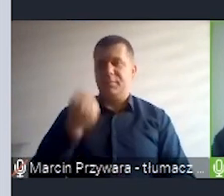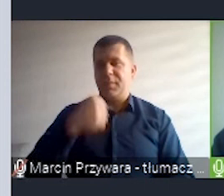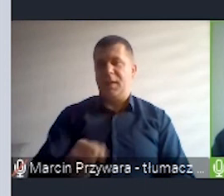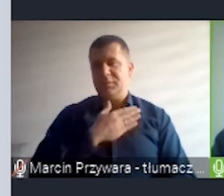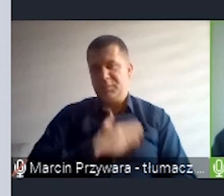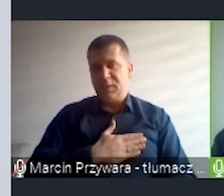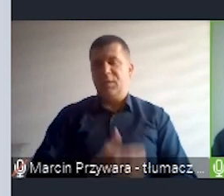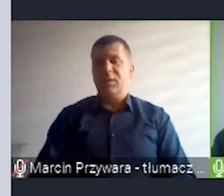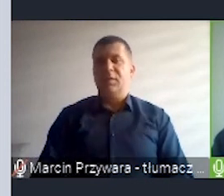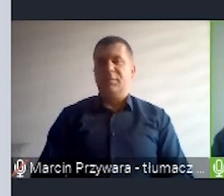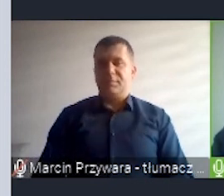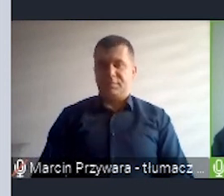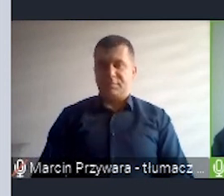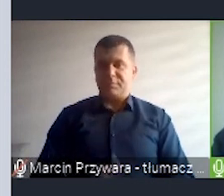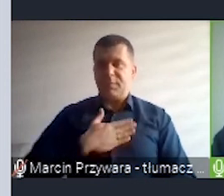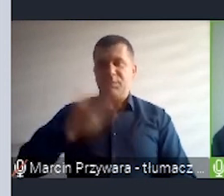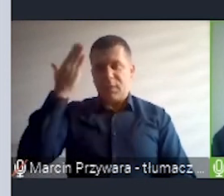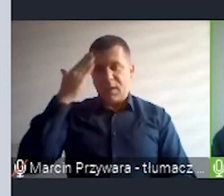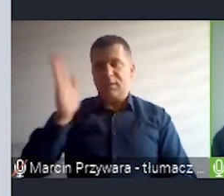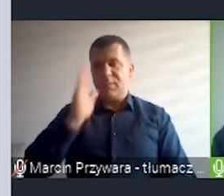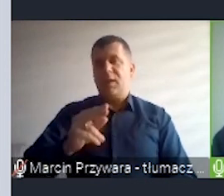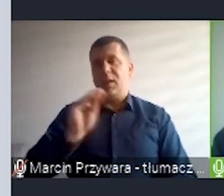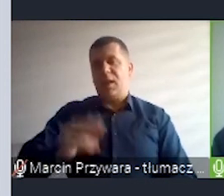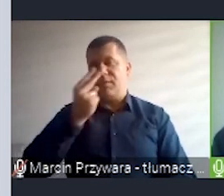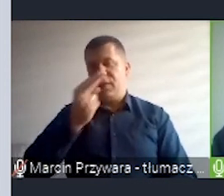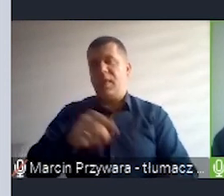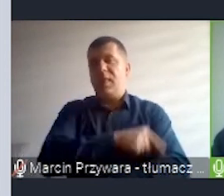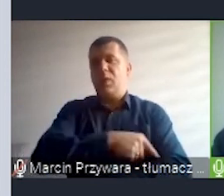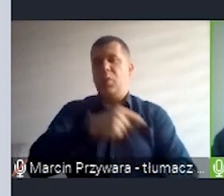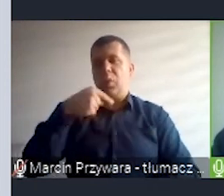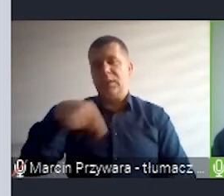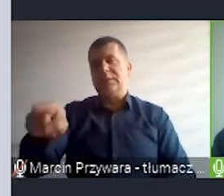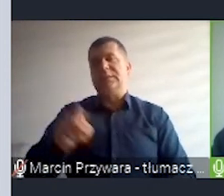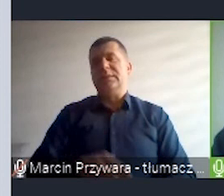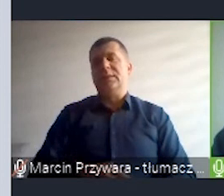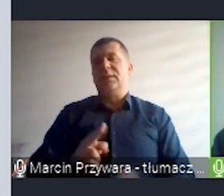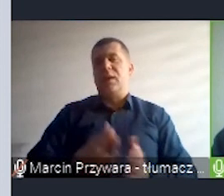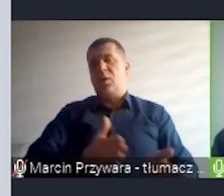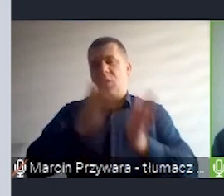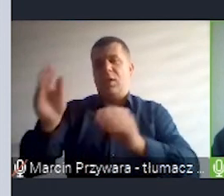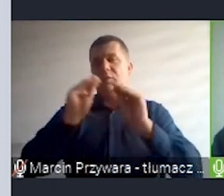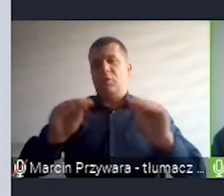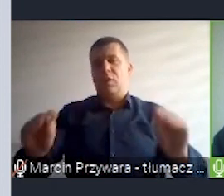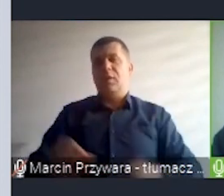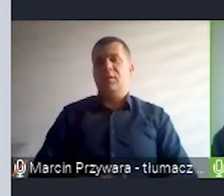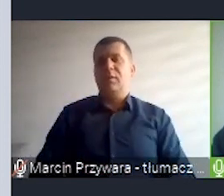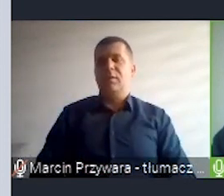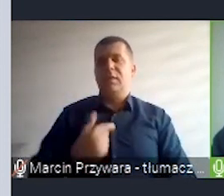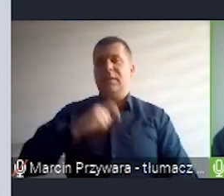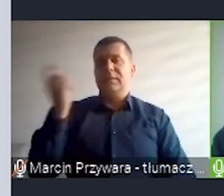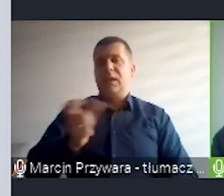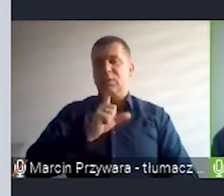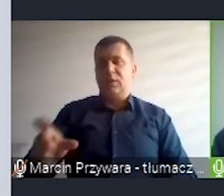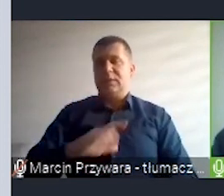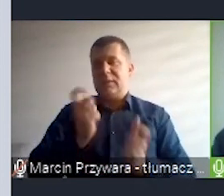było miło. No i miejmy nadzieję, że się będziemy widzieli już niedługo na kolejnych szkoleniach. No ja cały czas,